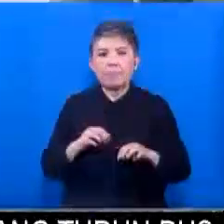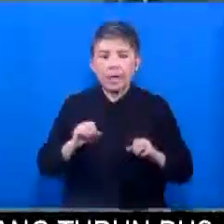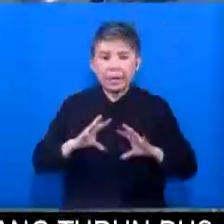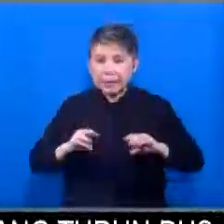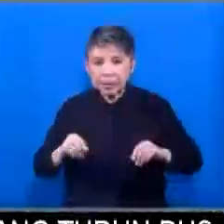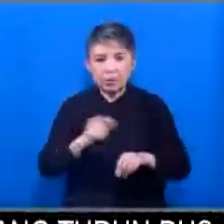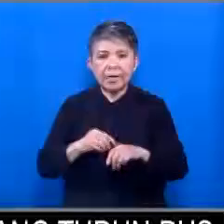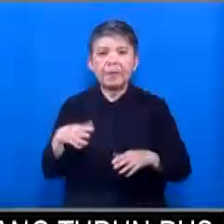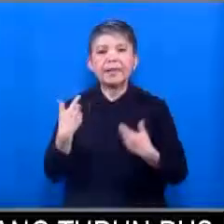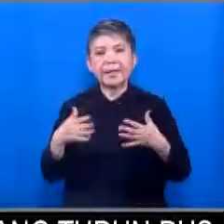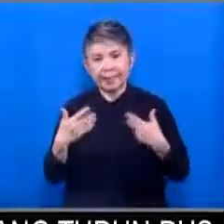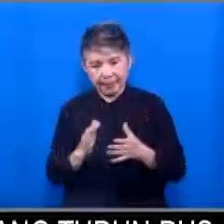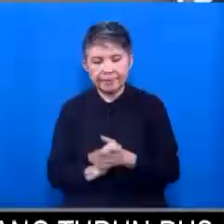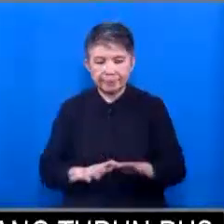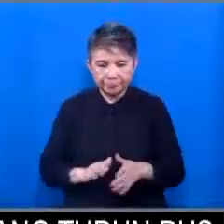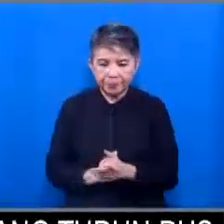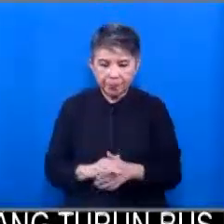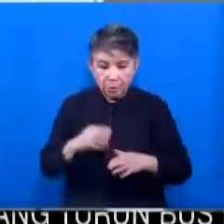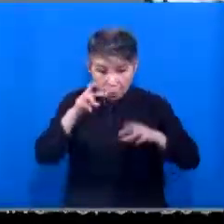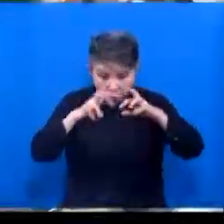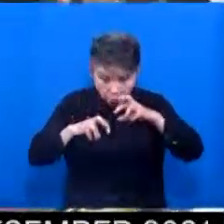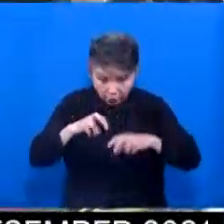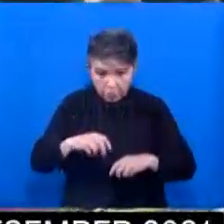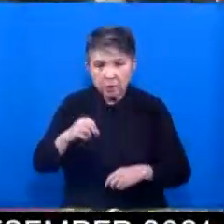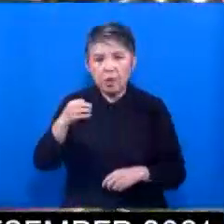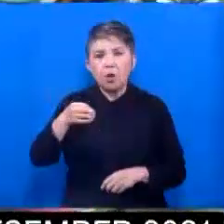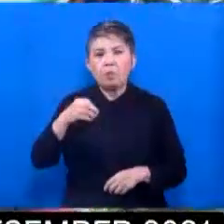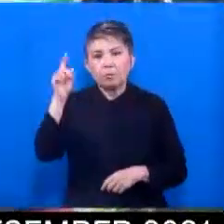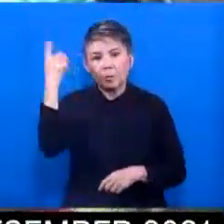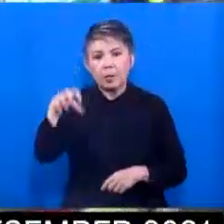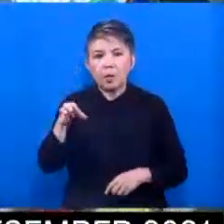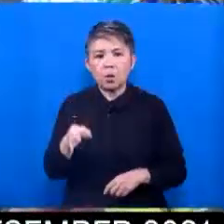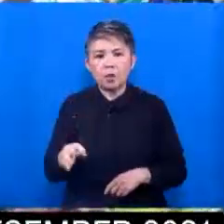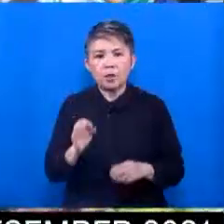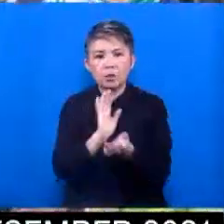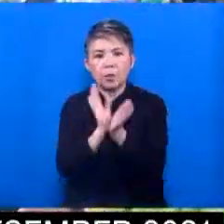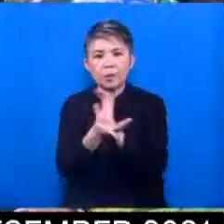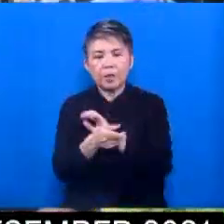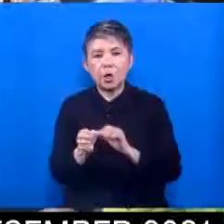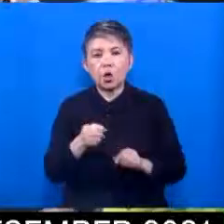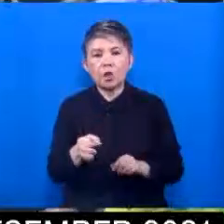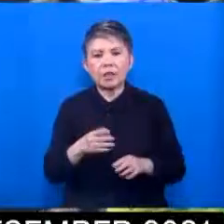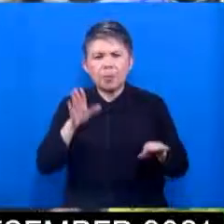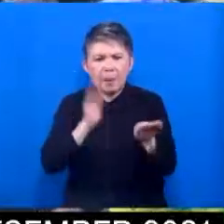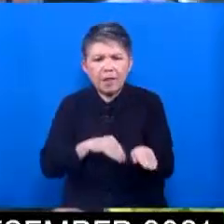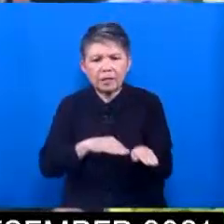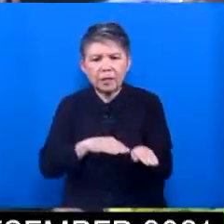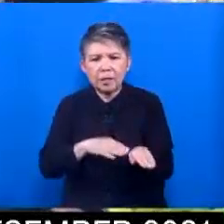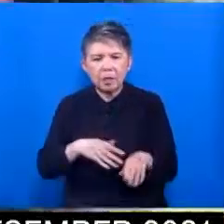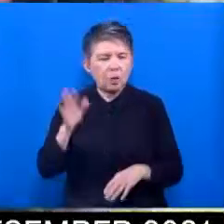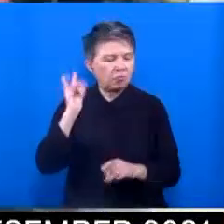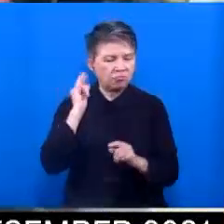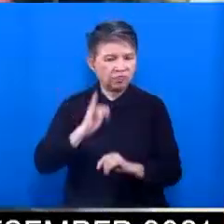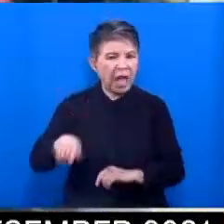lengang. Menanggapi hasil survei tersebut, pemerintah kota Surabaya mengatakan penilaian Surabaya sebagai kota termacet adalah hal yang tidak